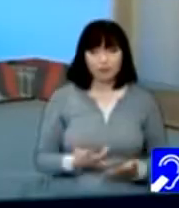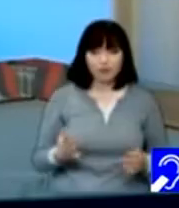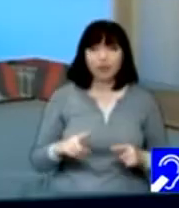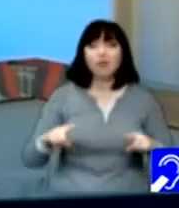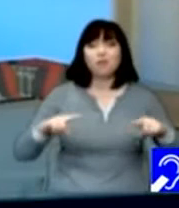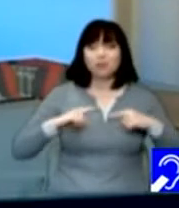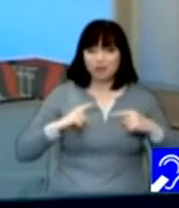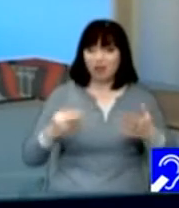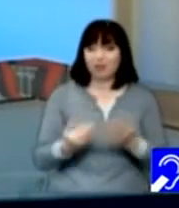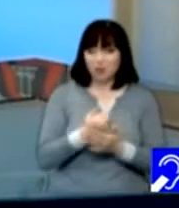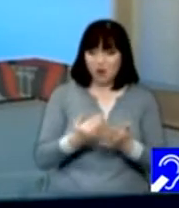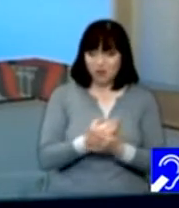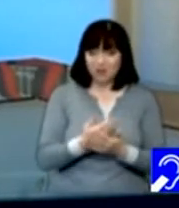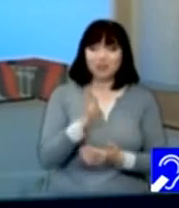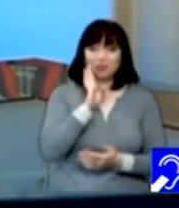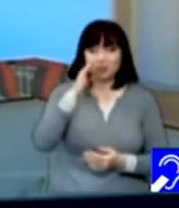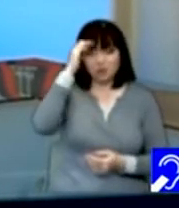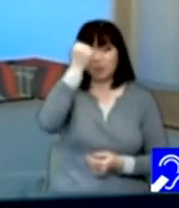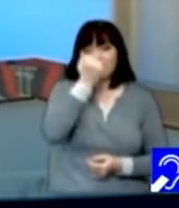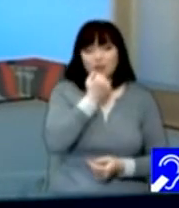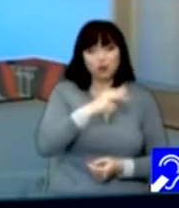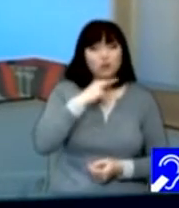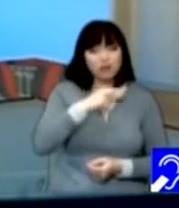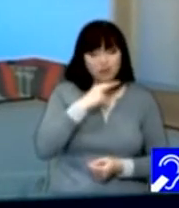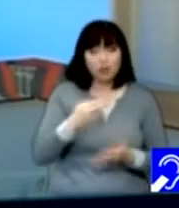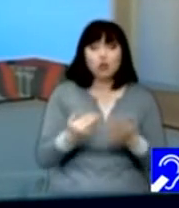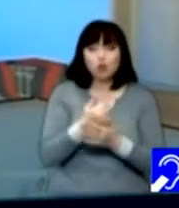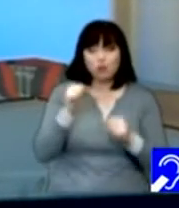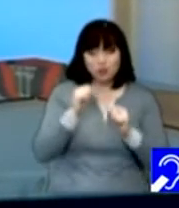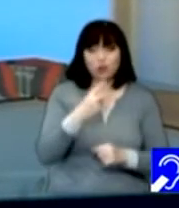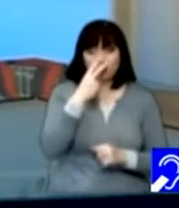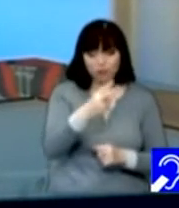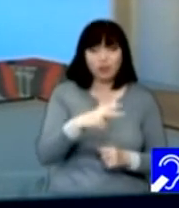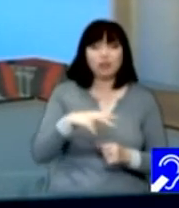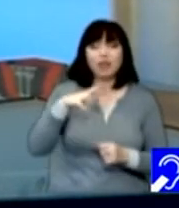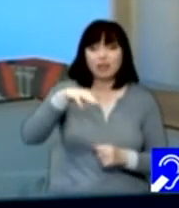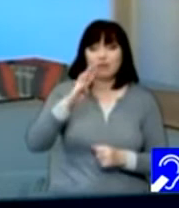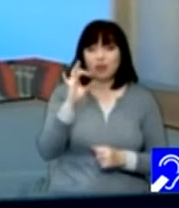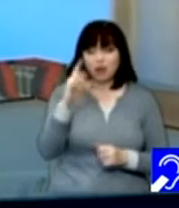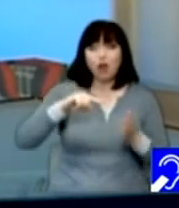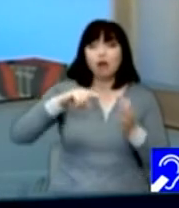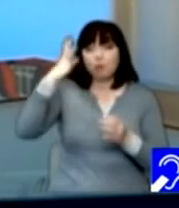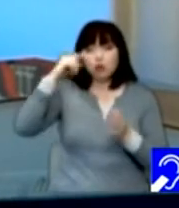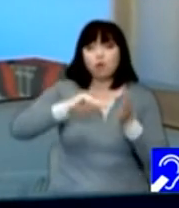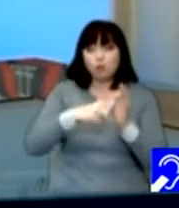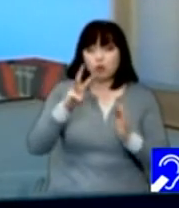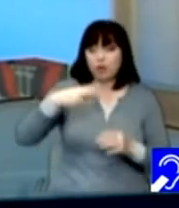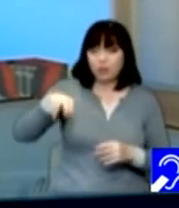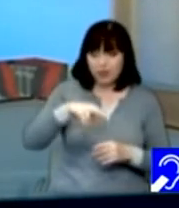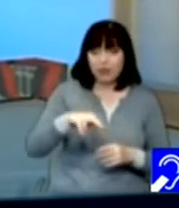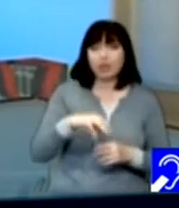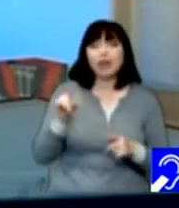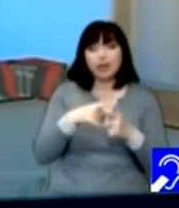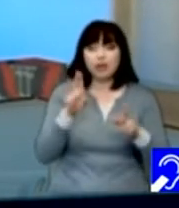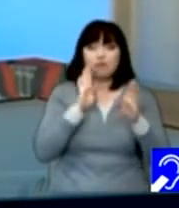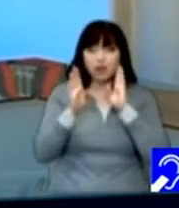Final de telejurnal, doamnelor, domnilor, vă mulțumesc pentru atenție. Știrile noastre le găsiți și pe tvremoldova.md sau pe pagina noastră de